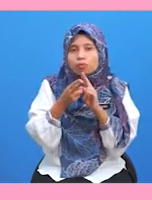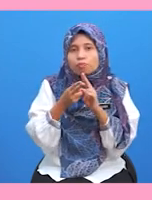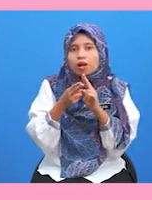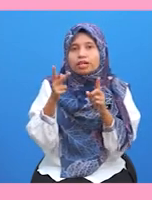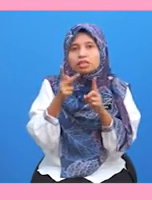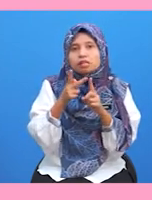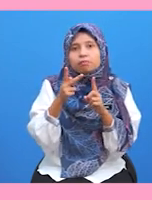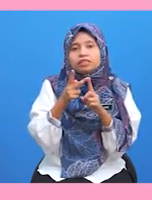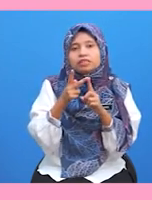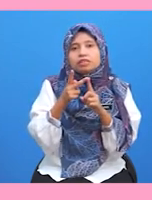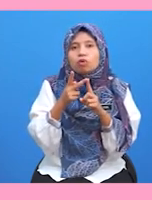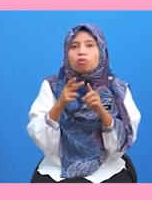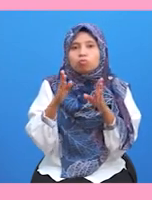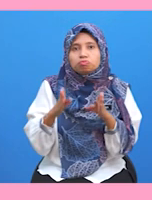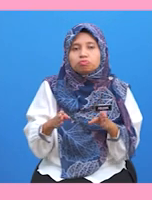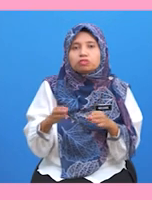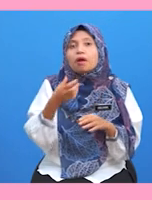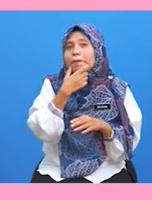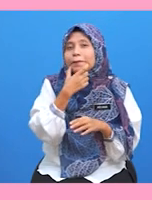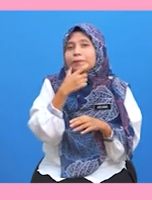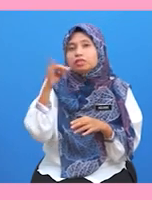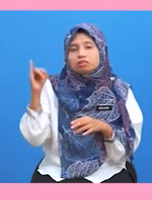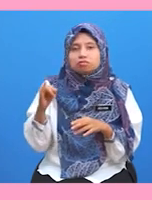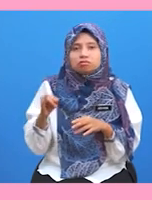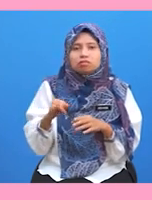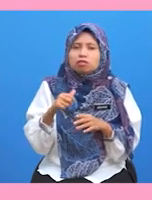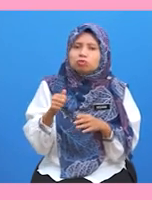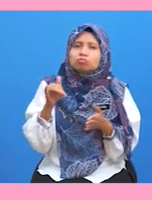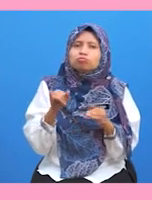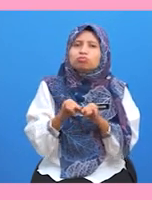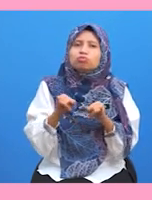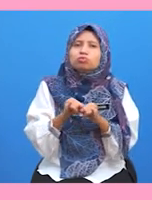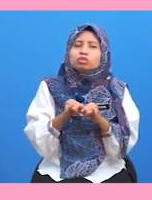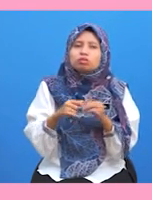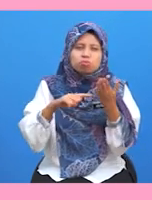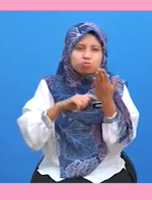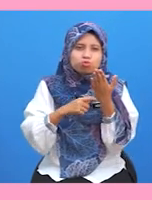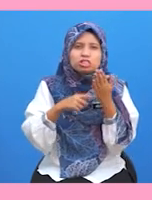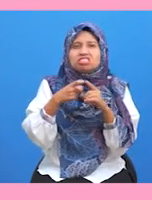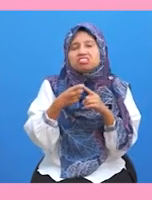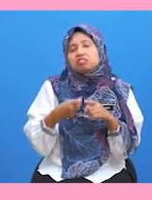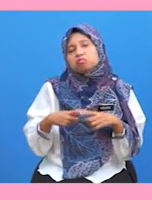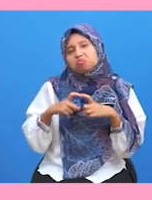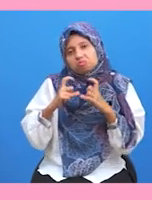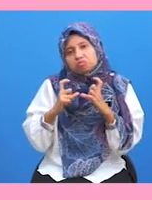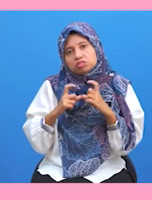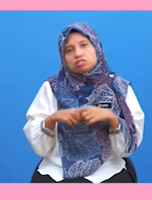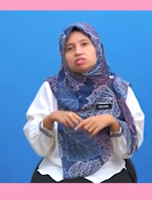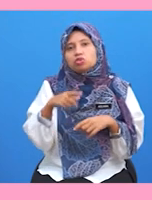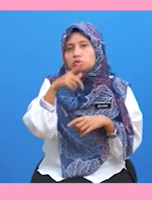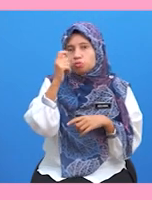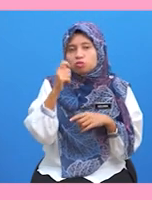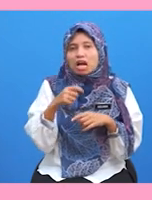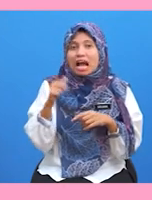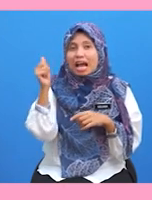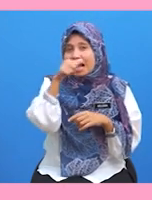kepada pendirian pihak berkuasa British. Ia juga berpunca dari rasa kekecewaan kepada gerakan